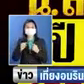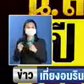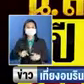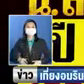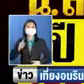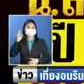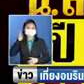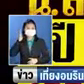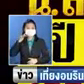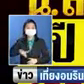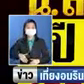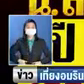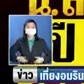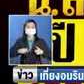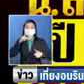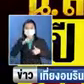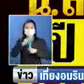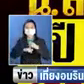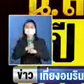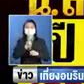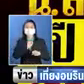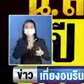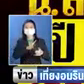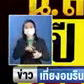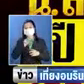เสียชีวิตของน้องก้องอายุ14